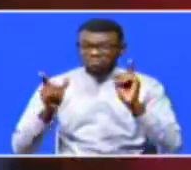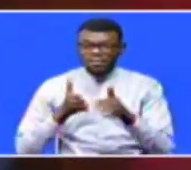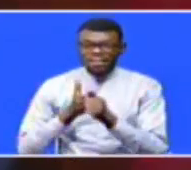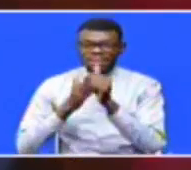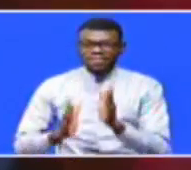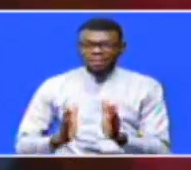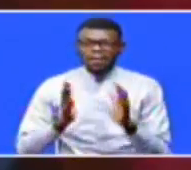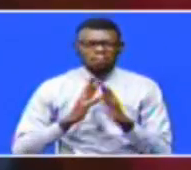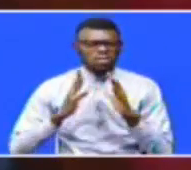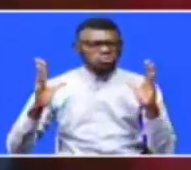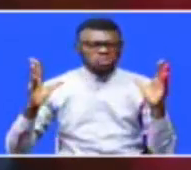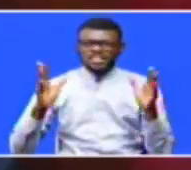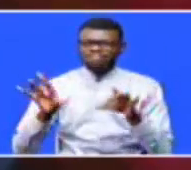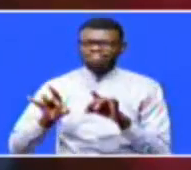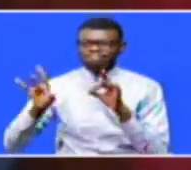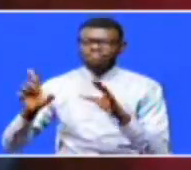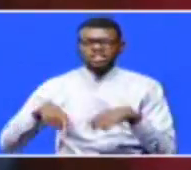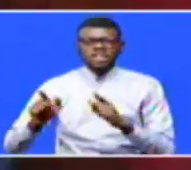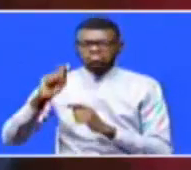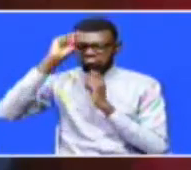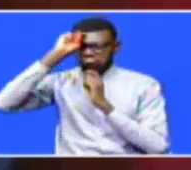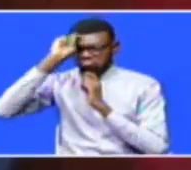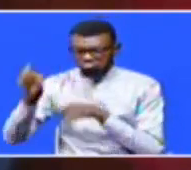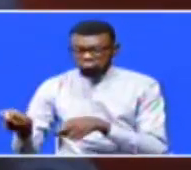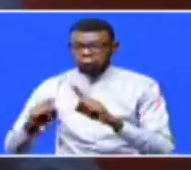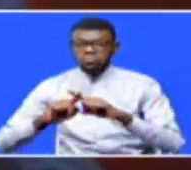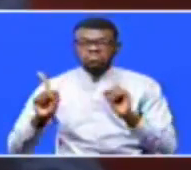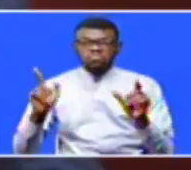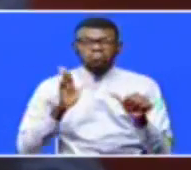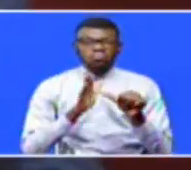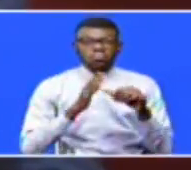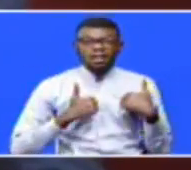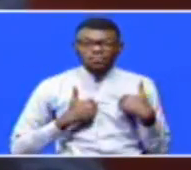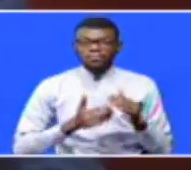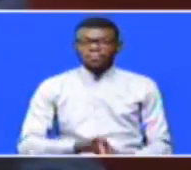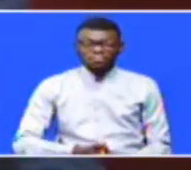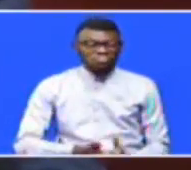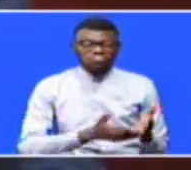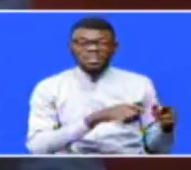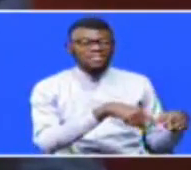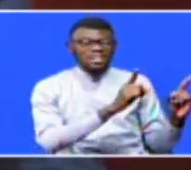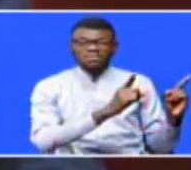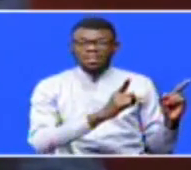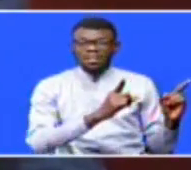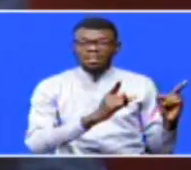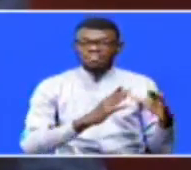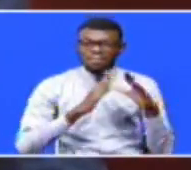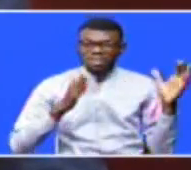chake, akasalimu amri, lakini vijembe vikamfuata. To the former majority leader,